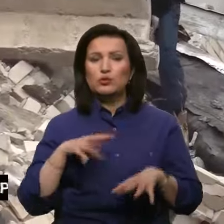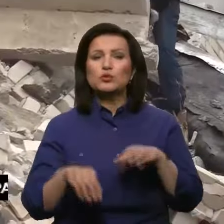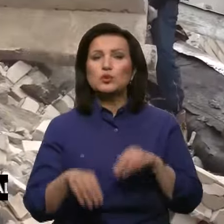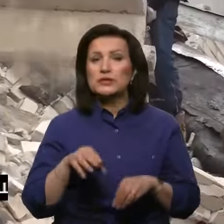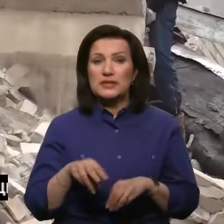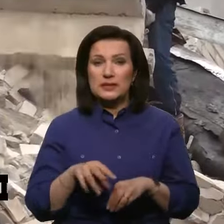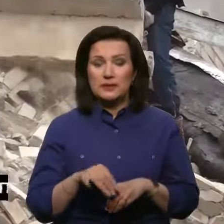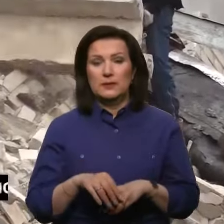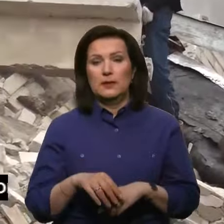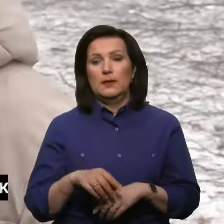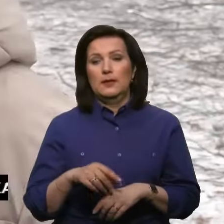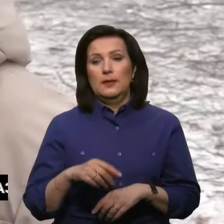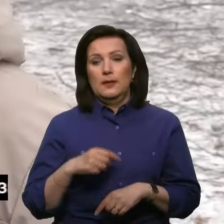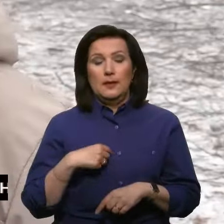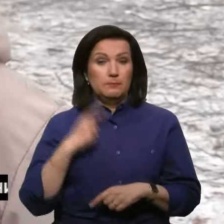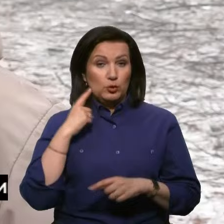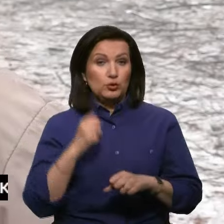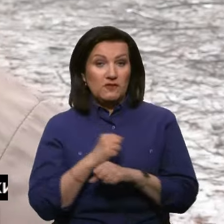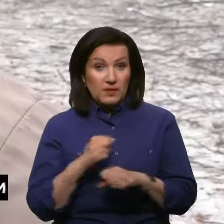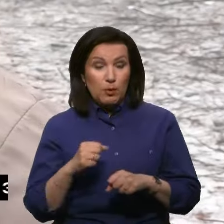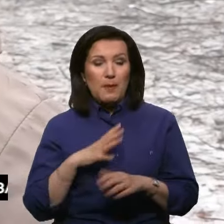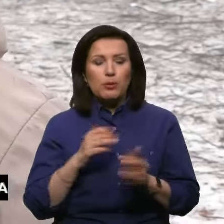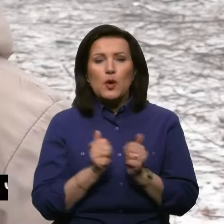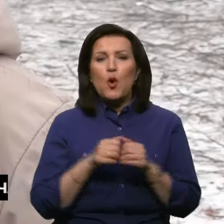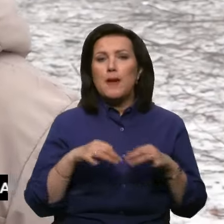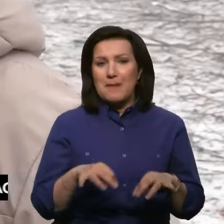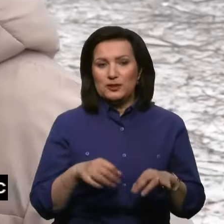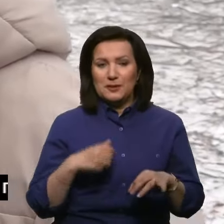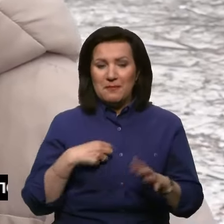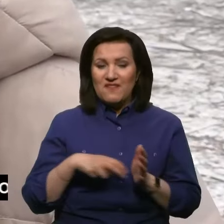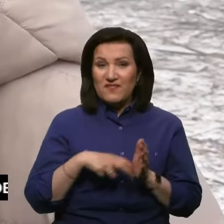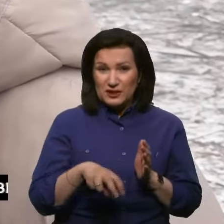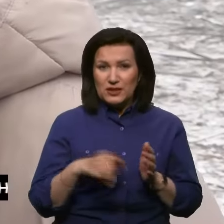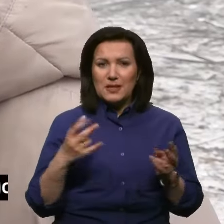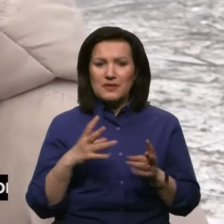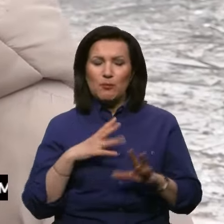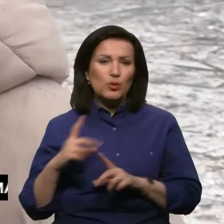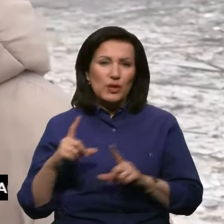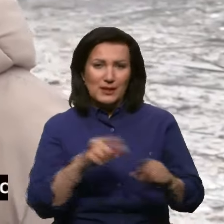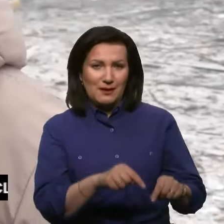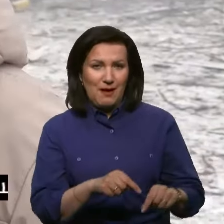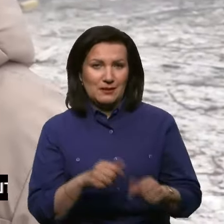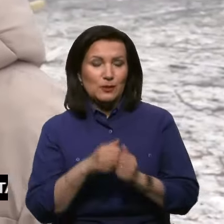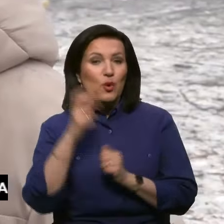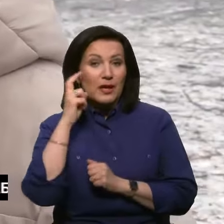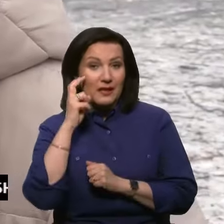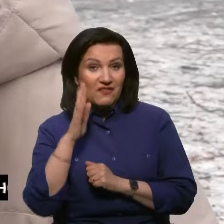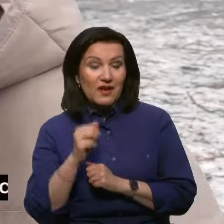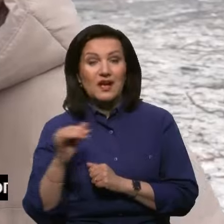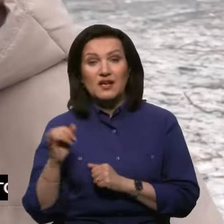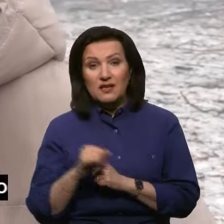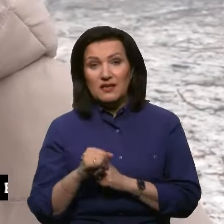сусіди. Коли почули вибух, ми були коло машини. Ми якраз вийшли, бо нам було треба їхати до Києва.